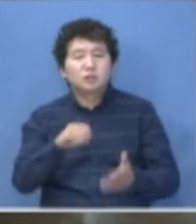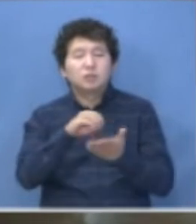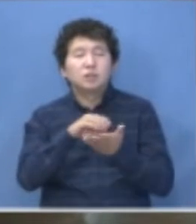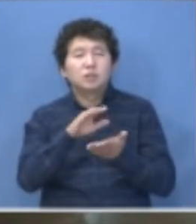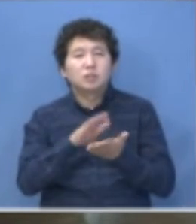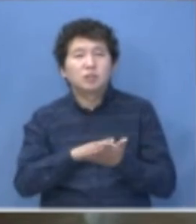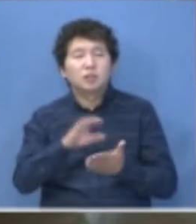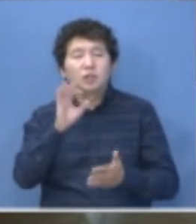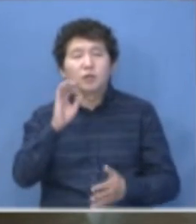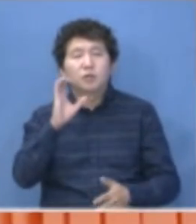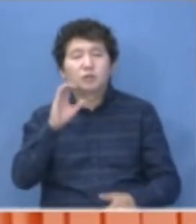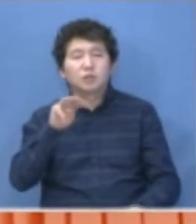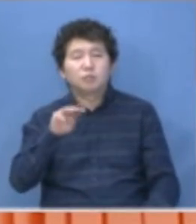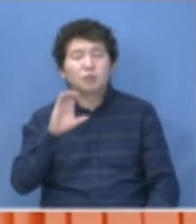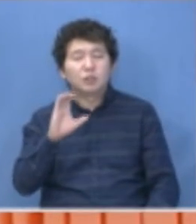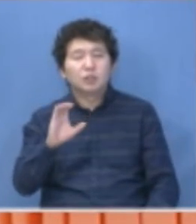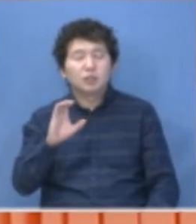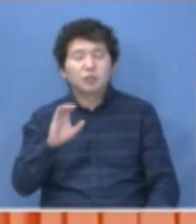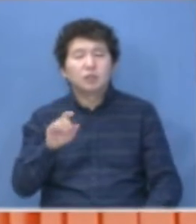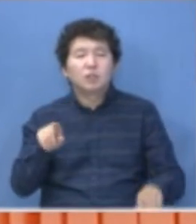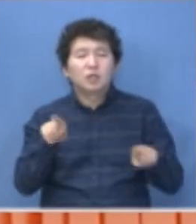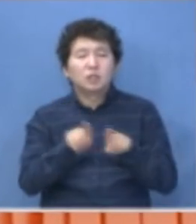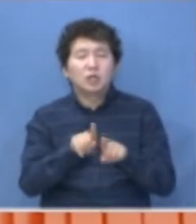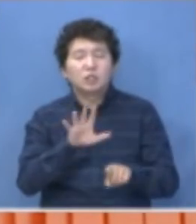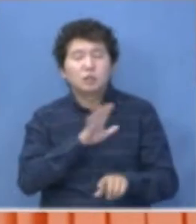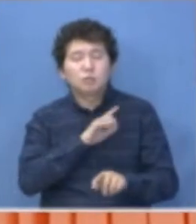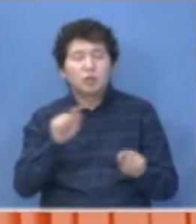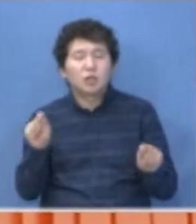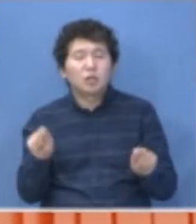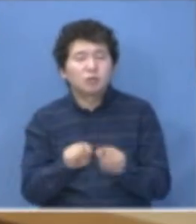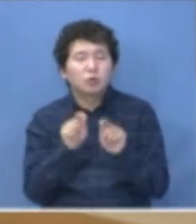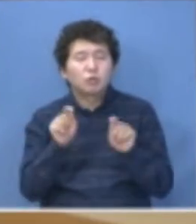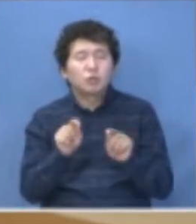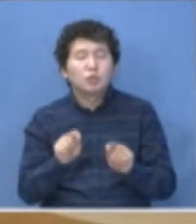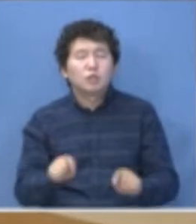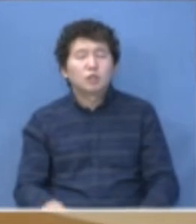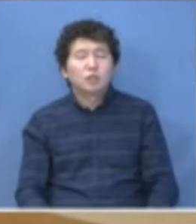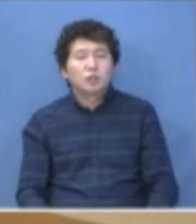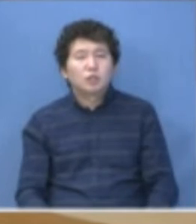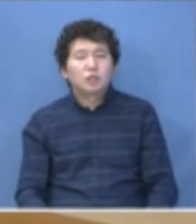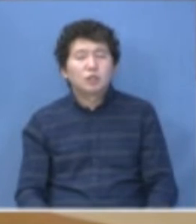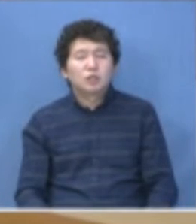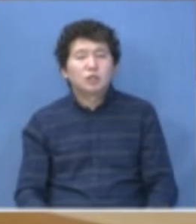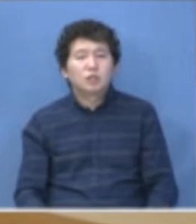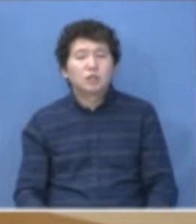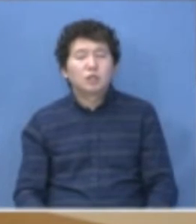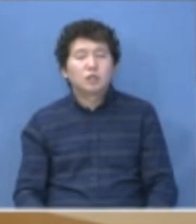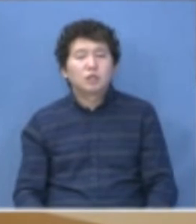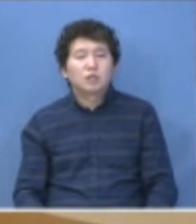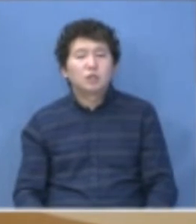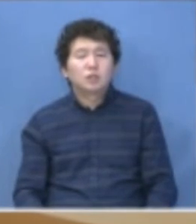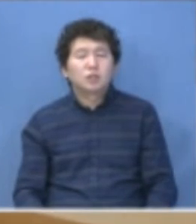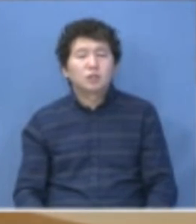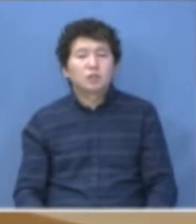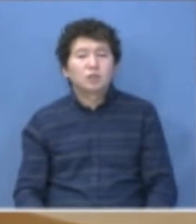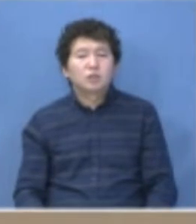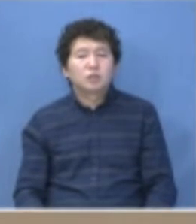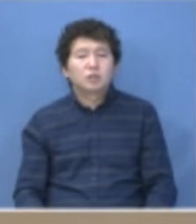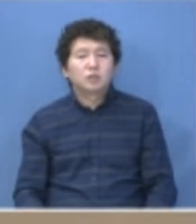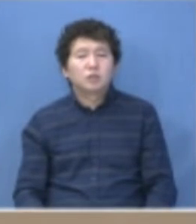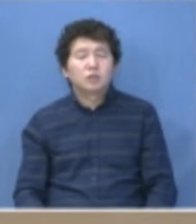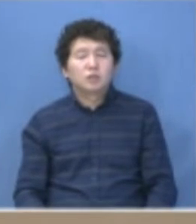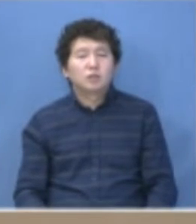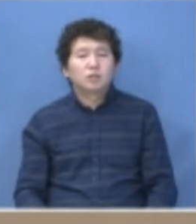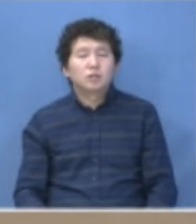системе ОСМС, также допускали нарушения, выявленные экспертами филиала фонда в процессе мониторинга. С помощью